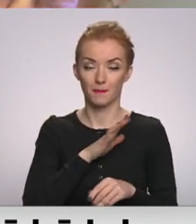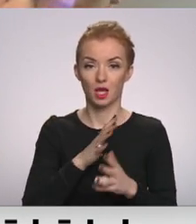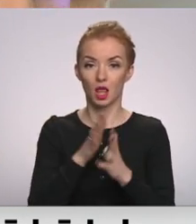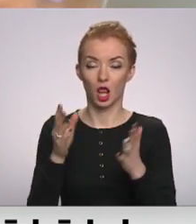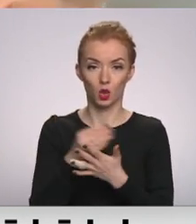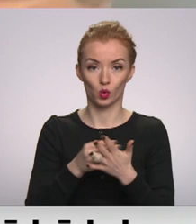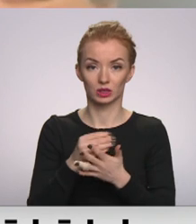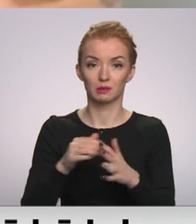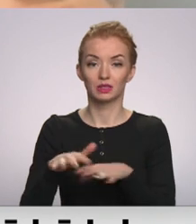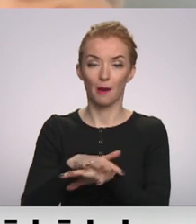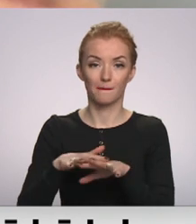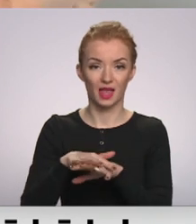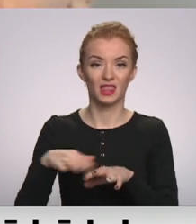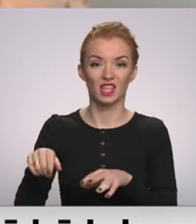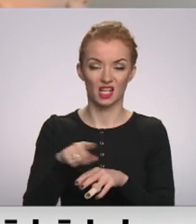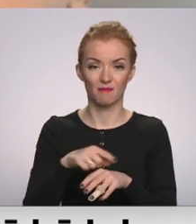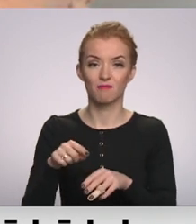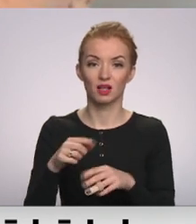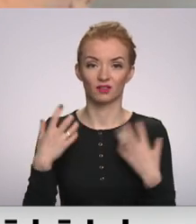nozīmīga sabiedrības veselības problēma.